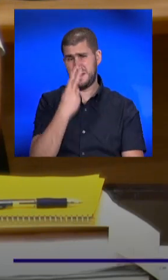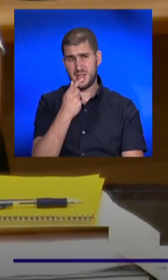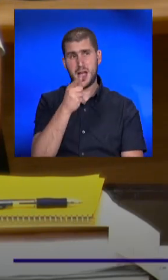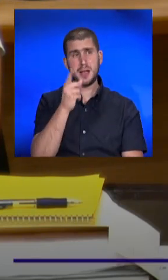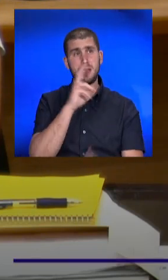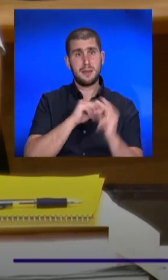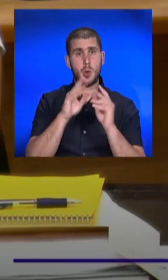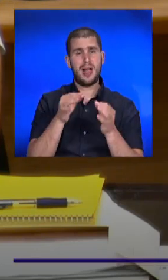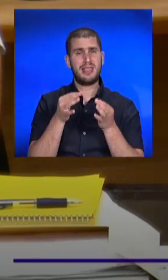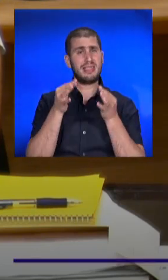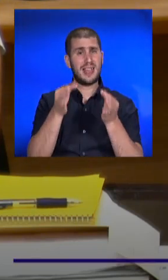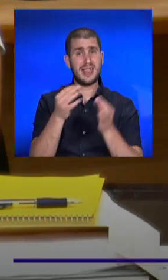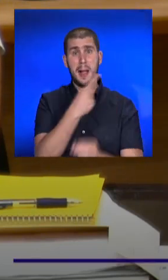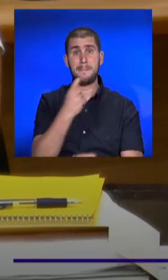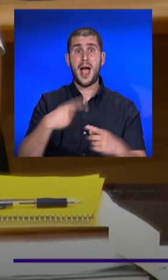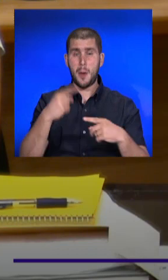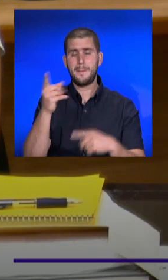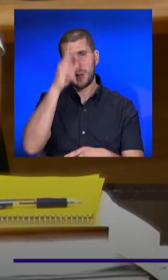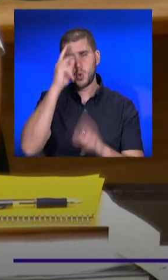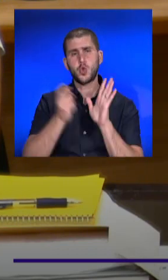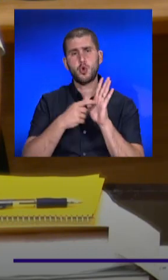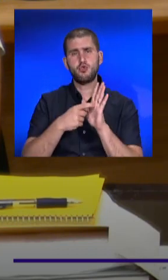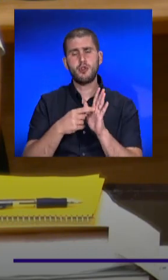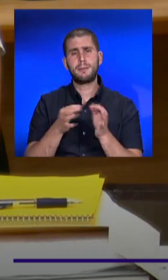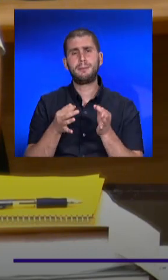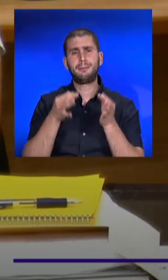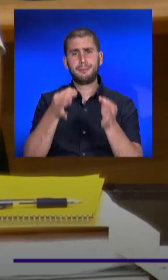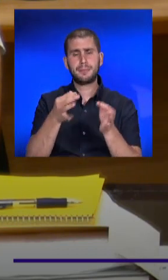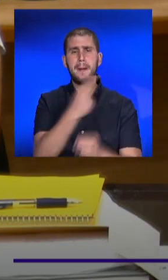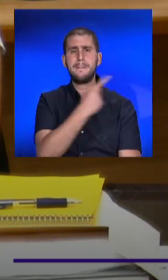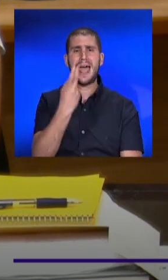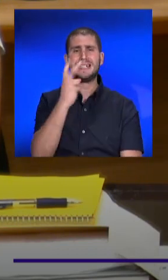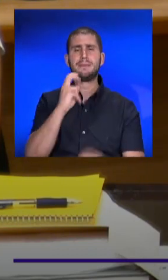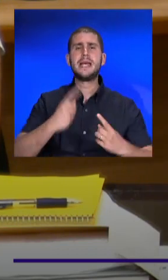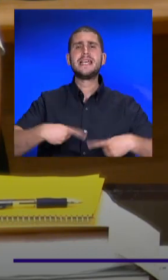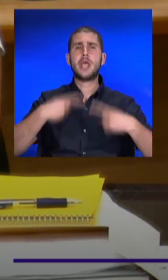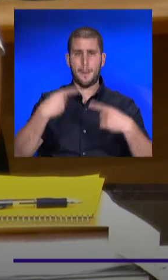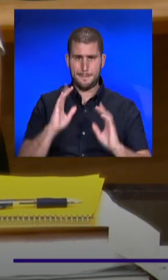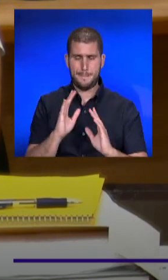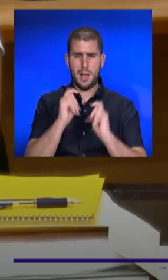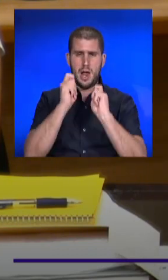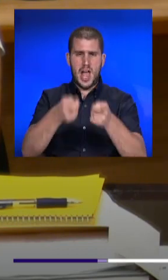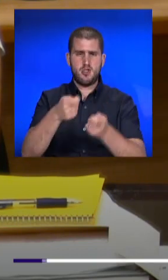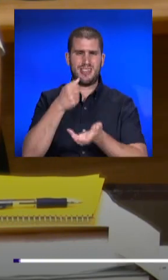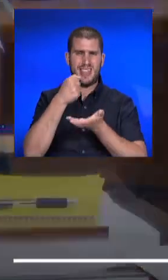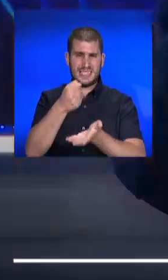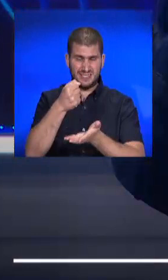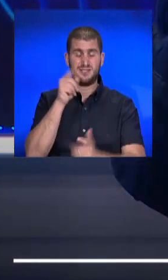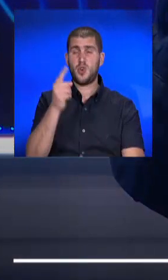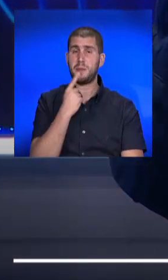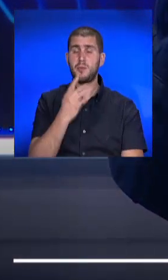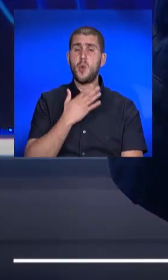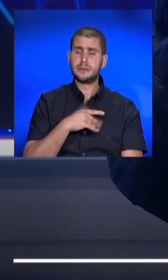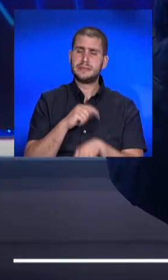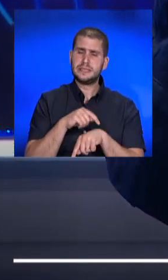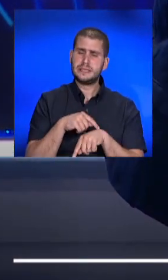דיברנו על דחייה של 100 ימים, בליכוד מבקשים להפוך את זה לדחייה של 120 ימים במועד הגשת התקציב, ואומרים שהם רוצים את הזמן